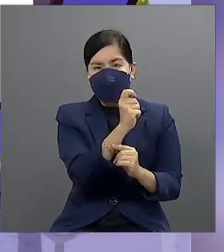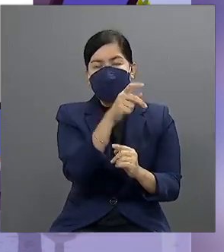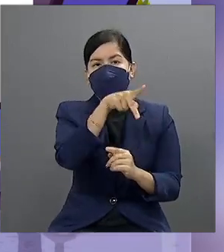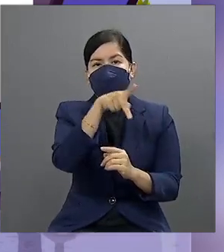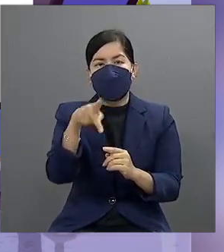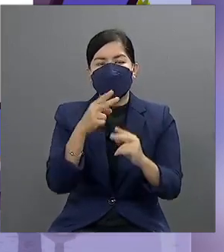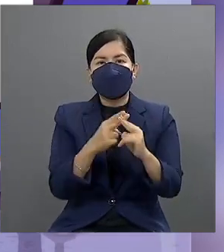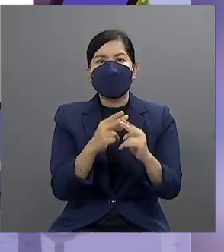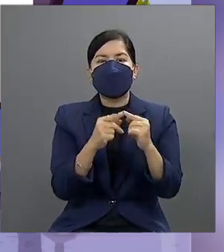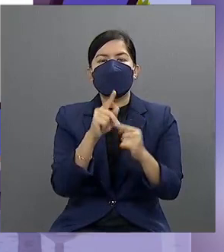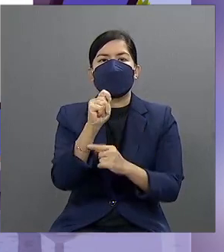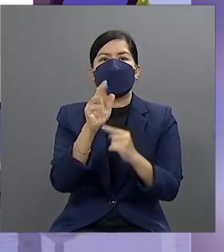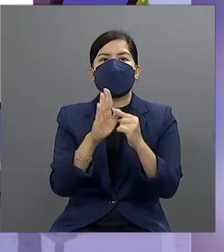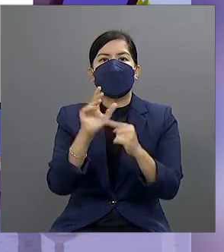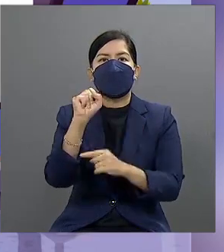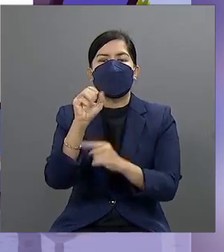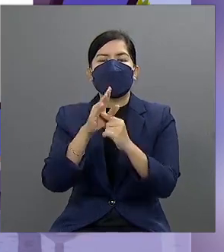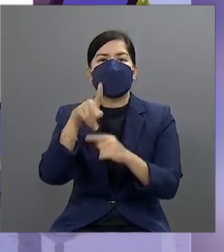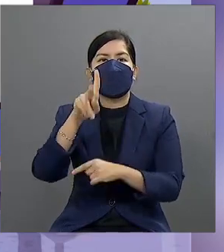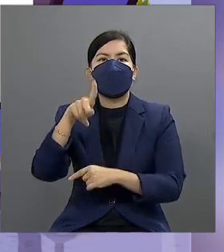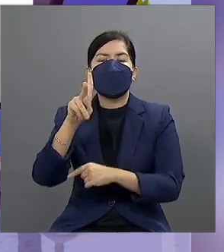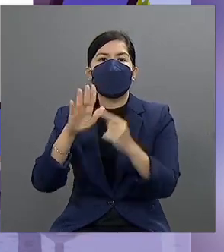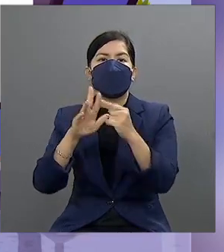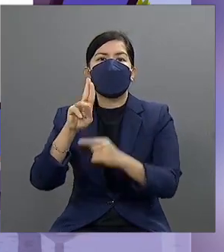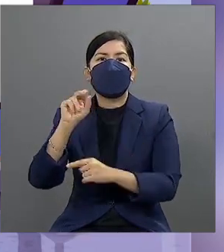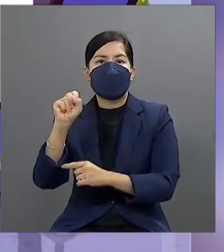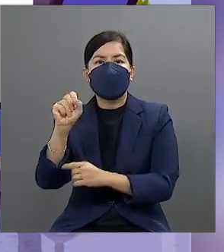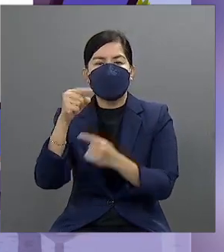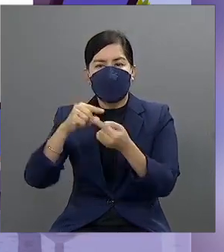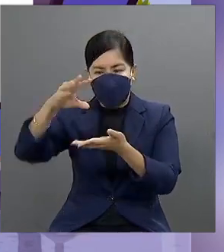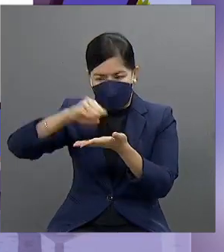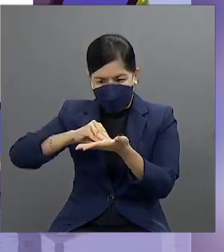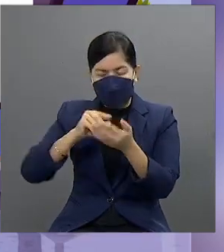านเว็บไซต์ของสำนักงานคณะกรรมการการเลือกตั้ง